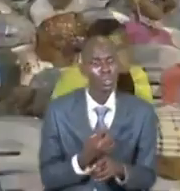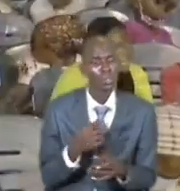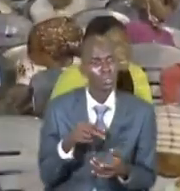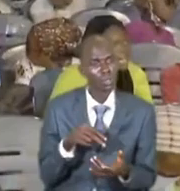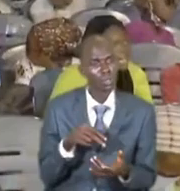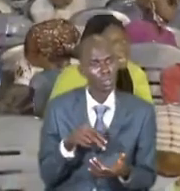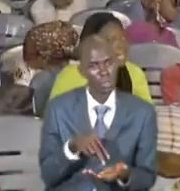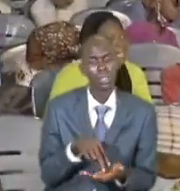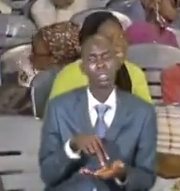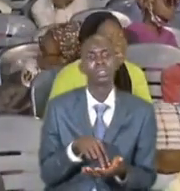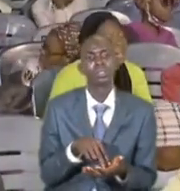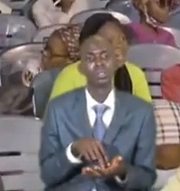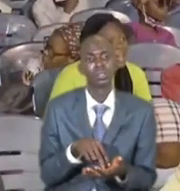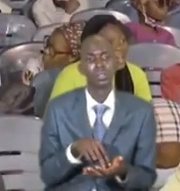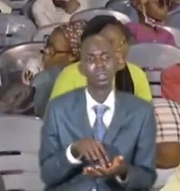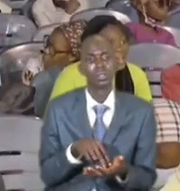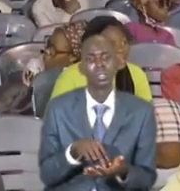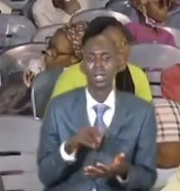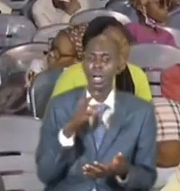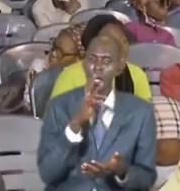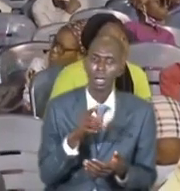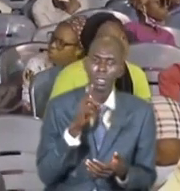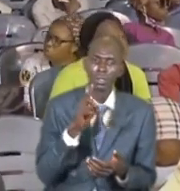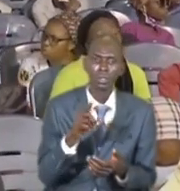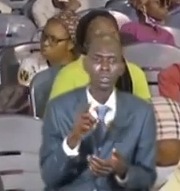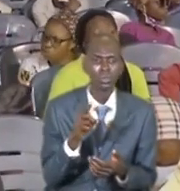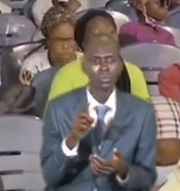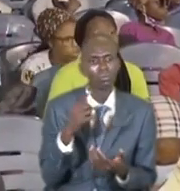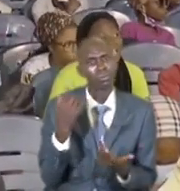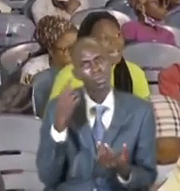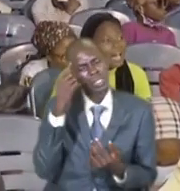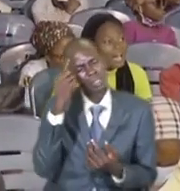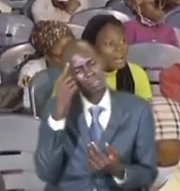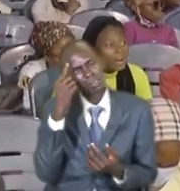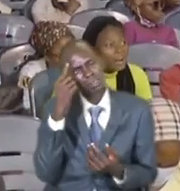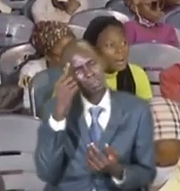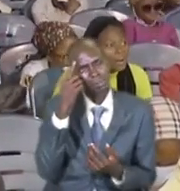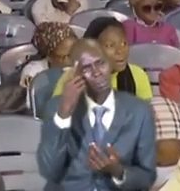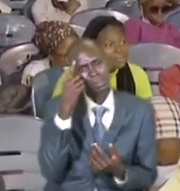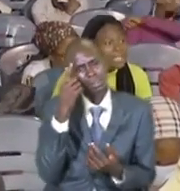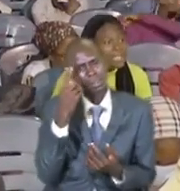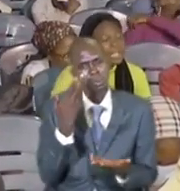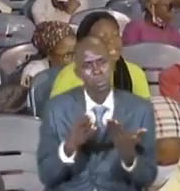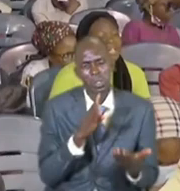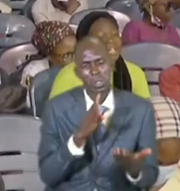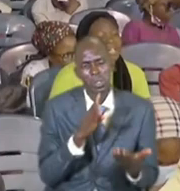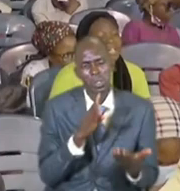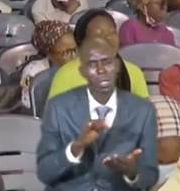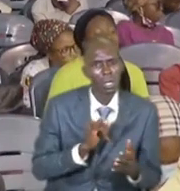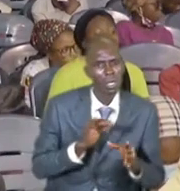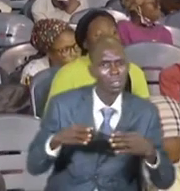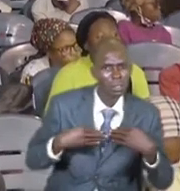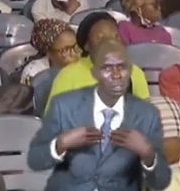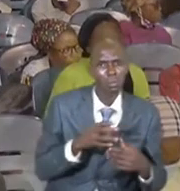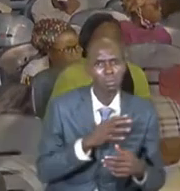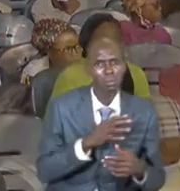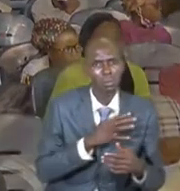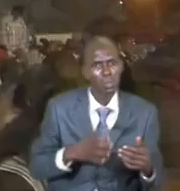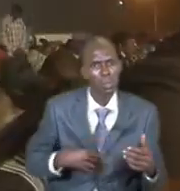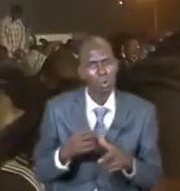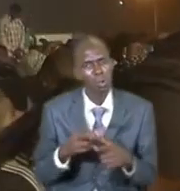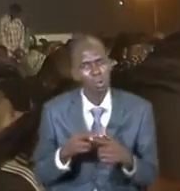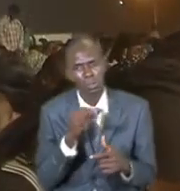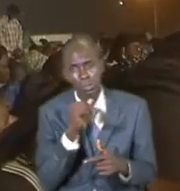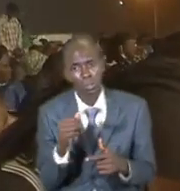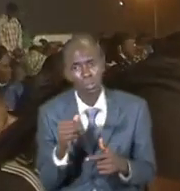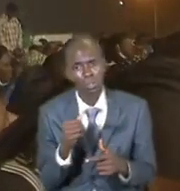ma ị ga-ebili. Biko chee ya ọsịsọ ọsịsọ ma zuo oku ahụ, n'ihi na ihe a bụ oge dị ukwuu na ndụ gị.